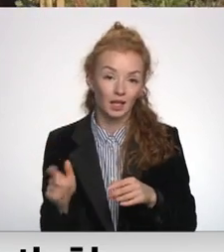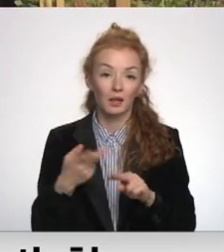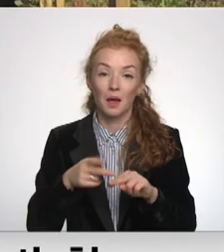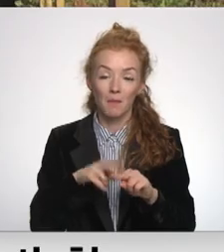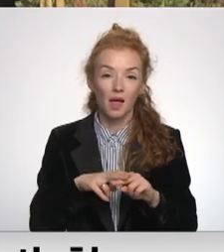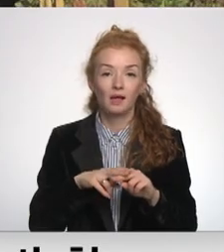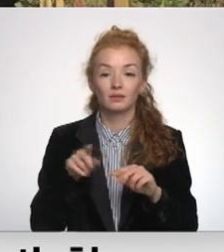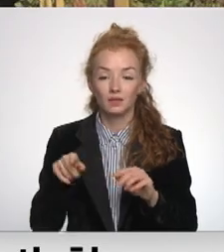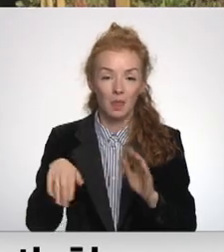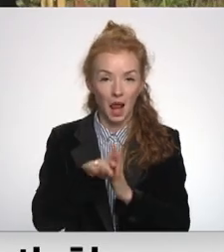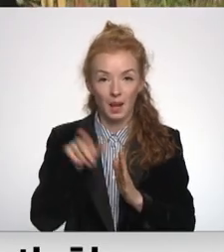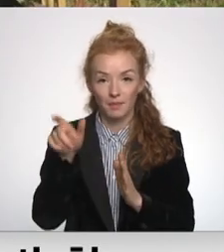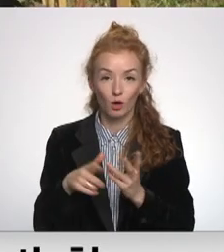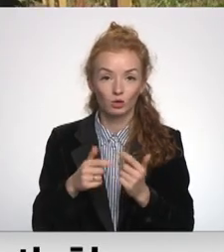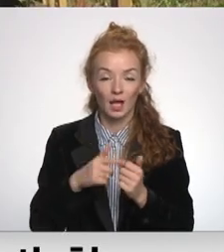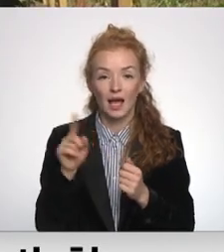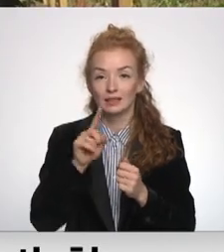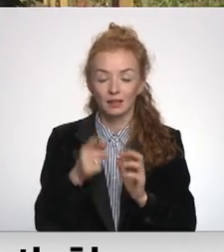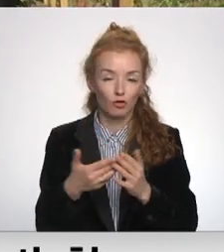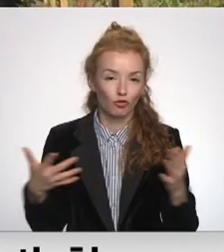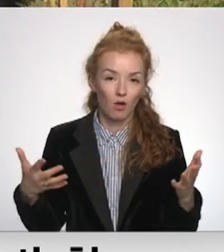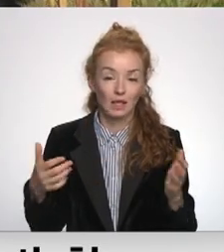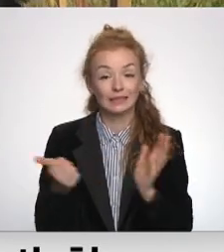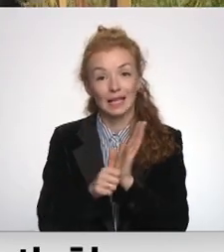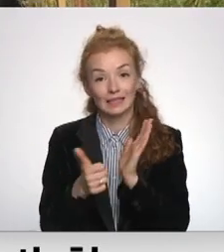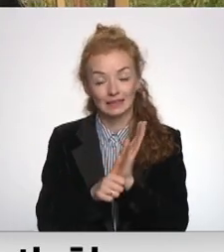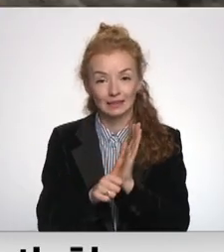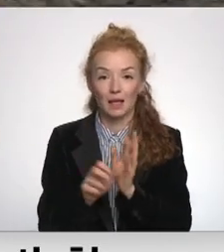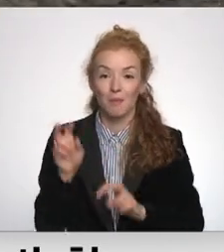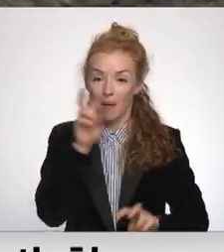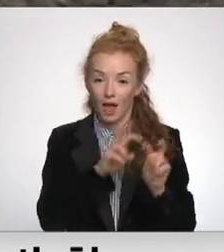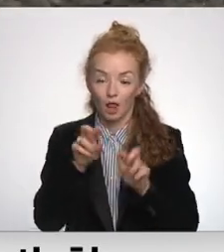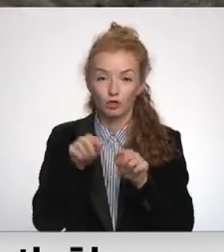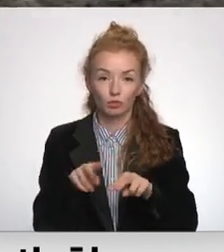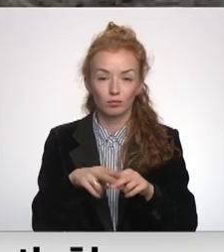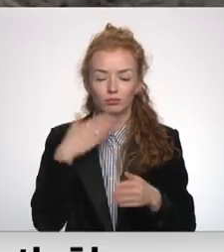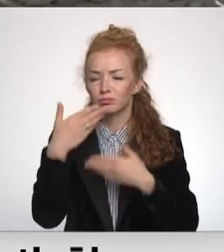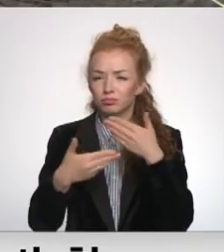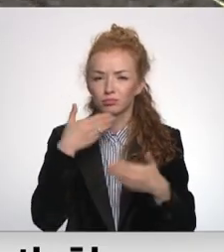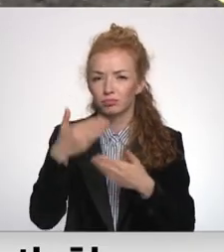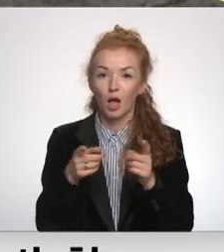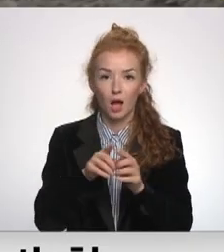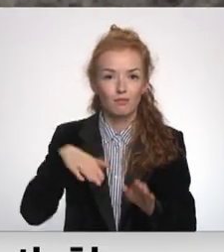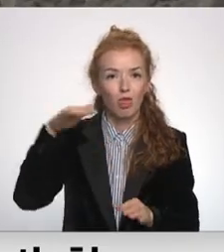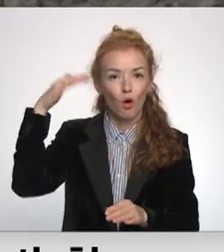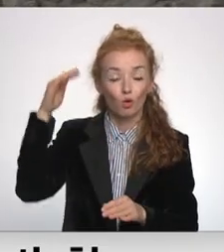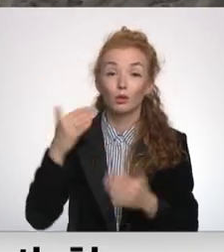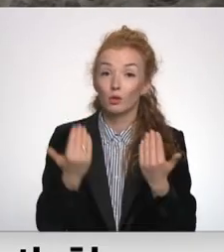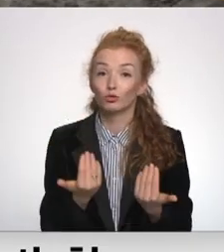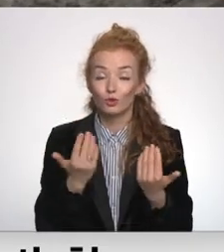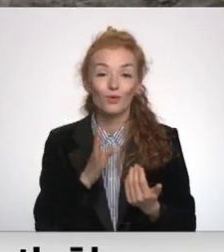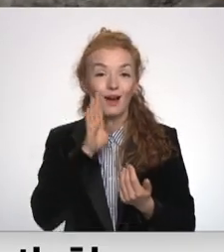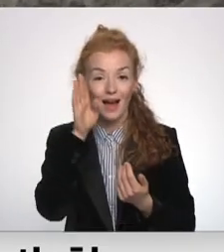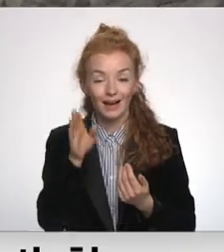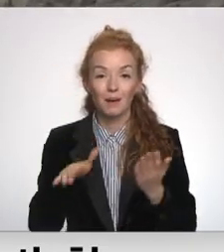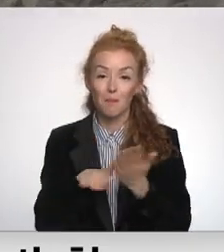tāpēc ekspedīcijas dalībnieku skaits esot mainīgs. Sestdien meklēt nocietinājumu esot pieteikušies arī pieaugušie, bet šorīt